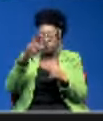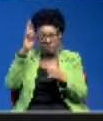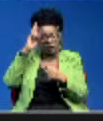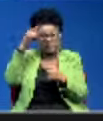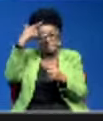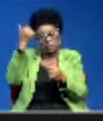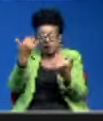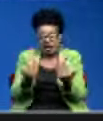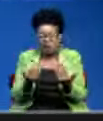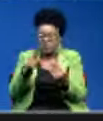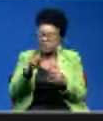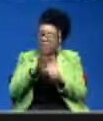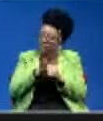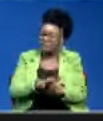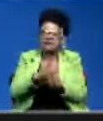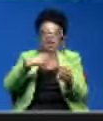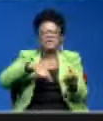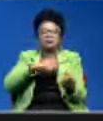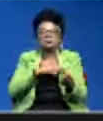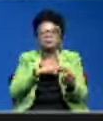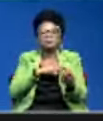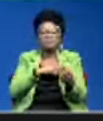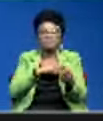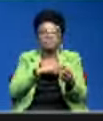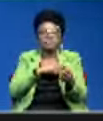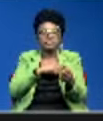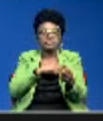sasa hii ni kutunyanyasa.